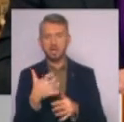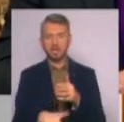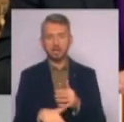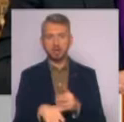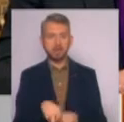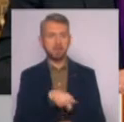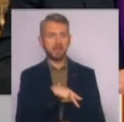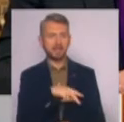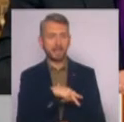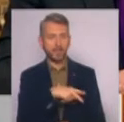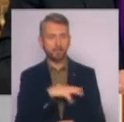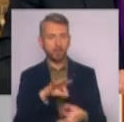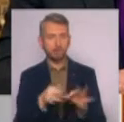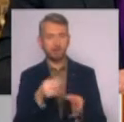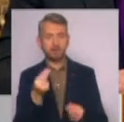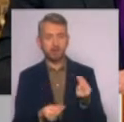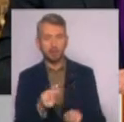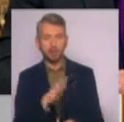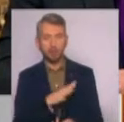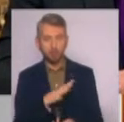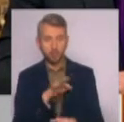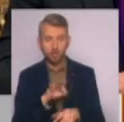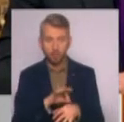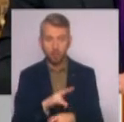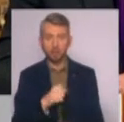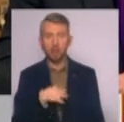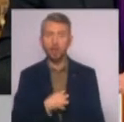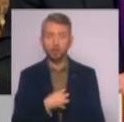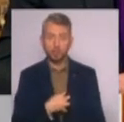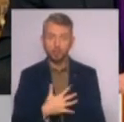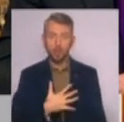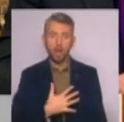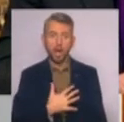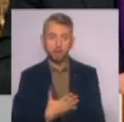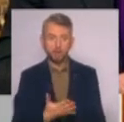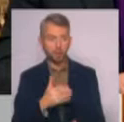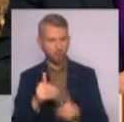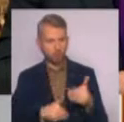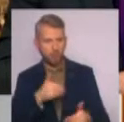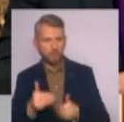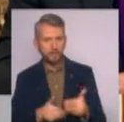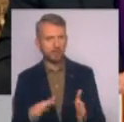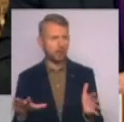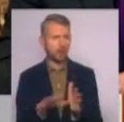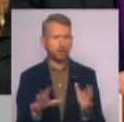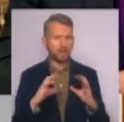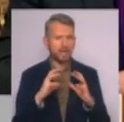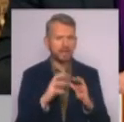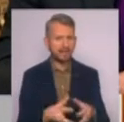призерів Олімпійських ігор були і хворі на бронхіальну астму, пловці, рекордсмени